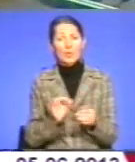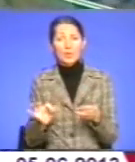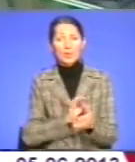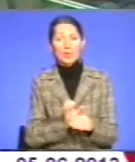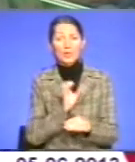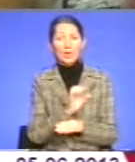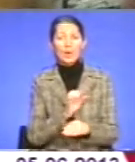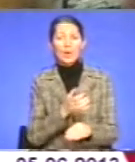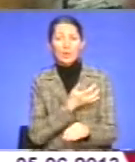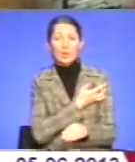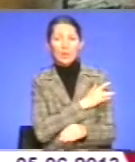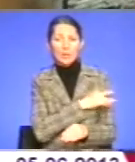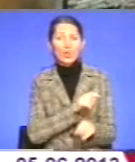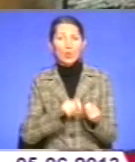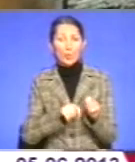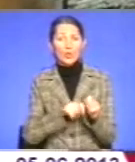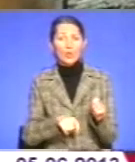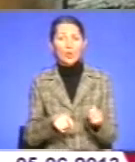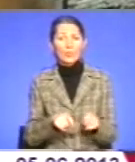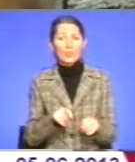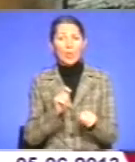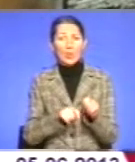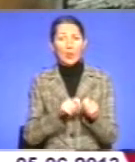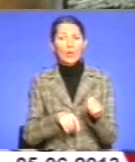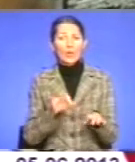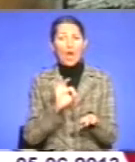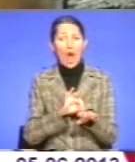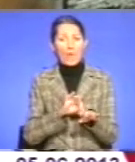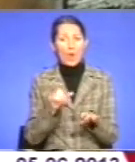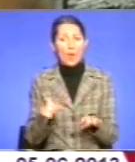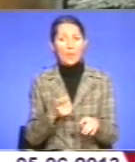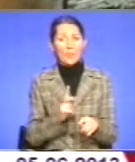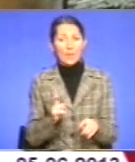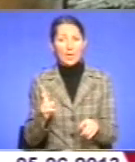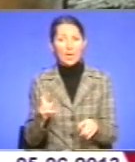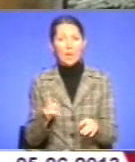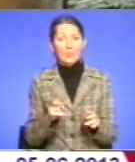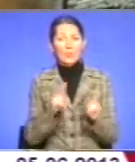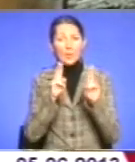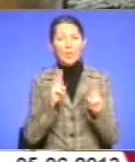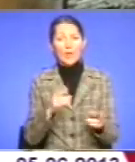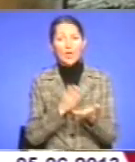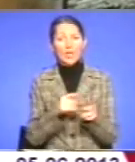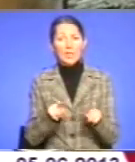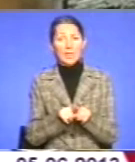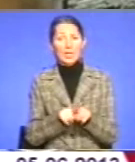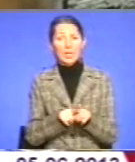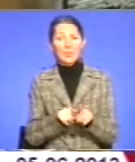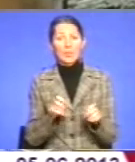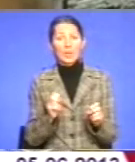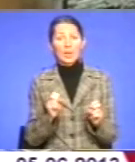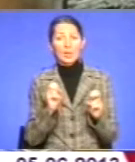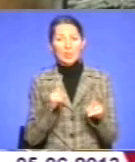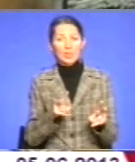наступні симптоми. Дифдіагностику проводять хворим, у яких, як правило, є такі специфічні